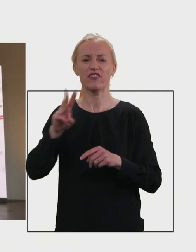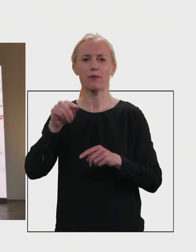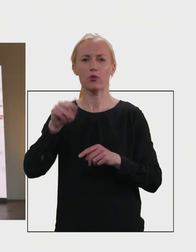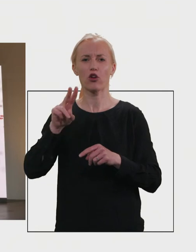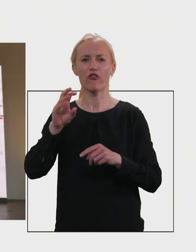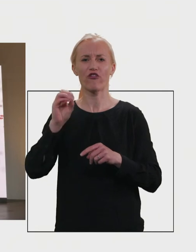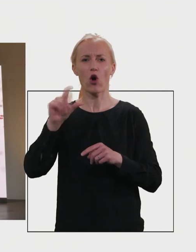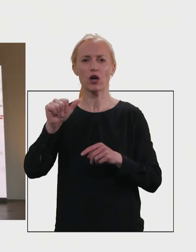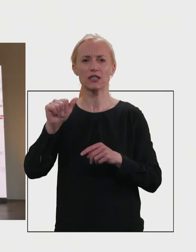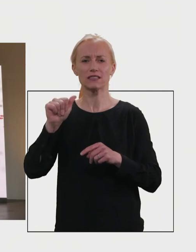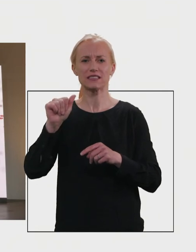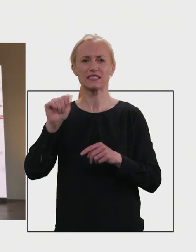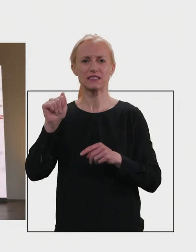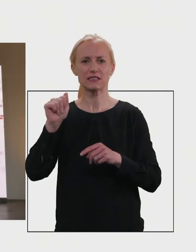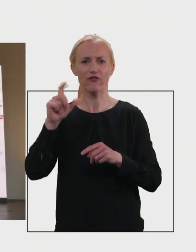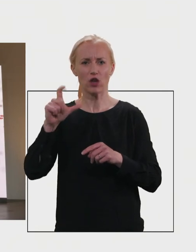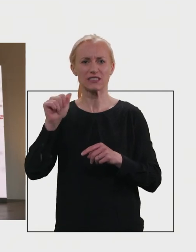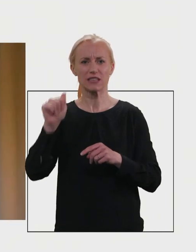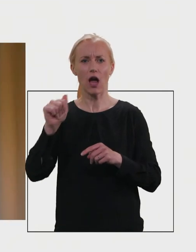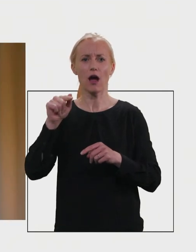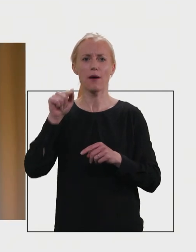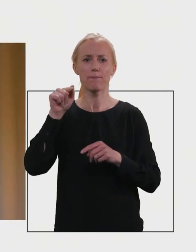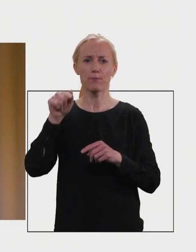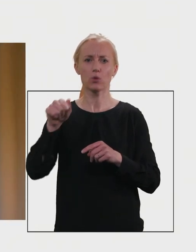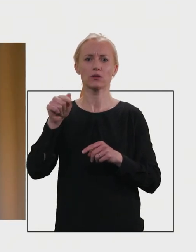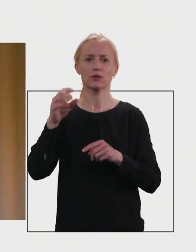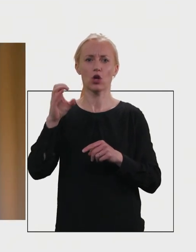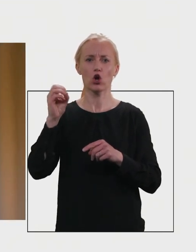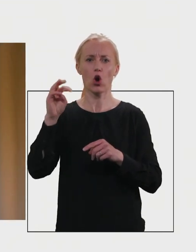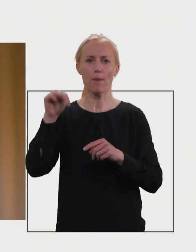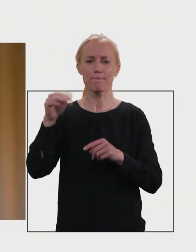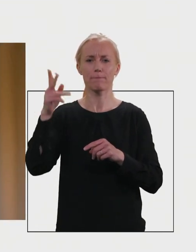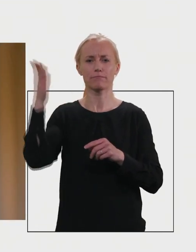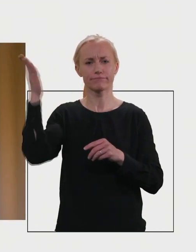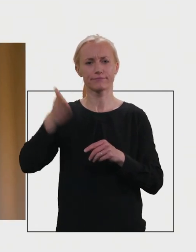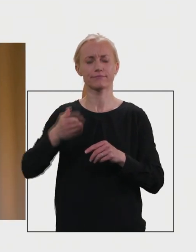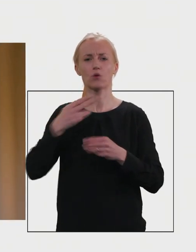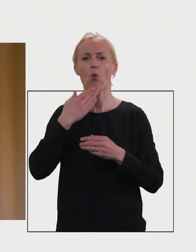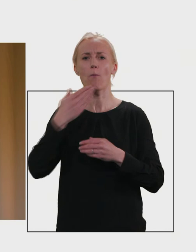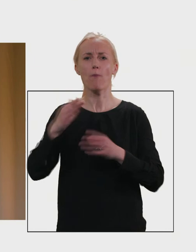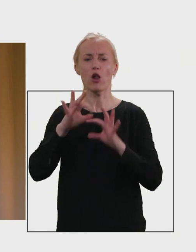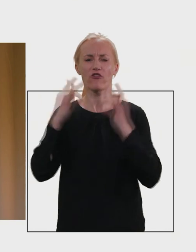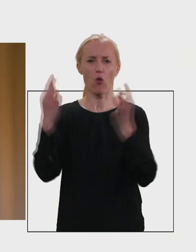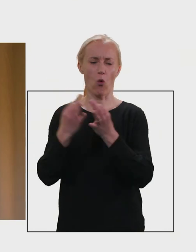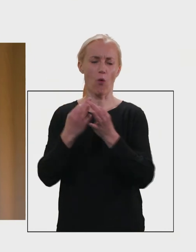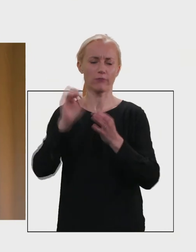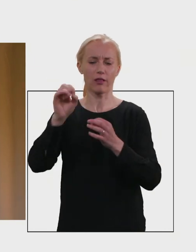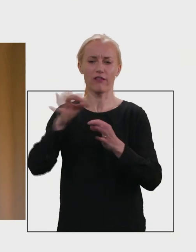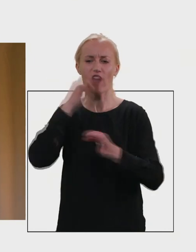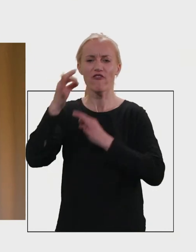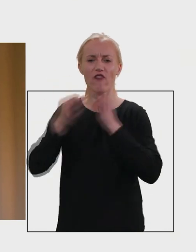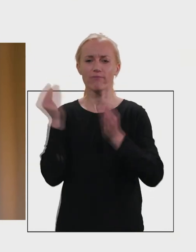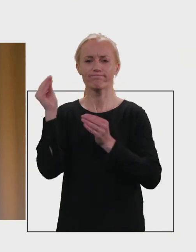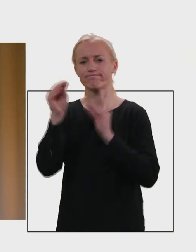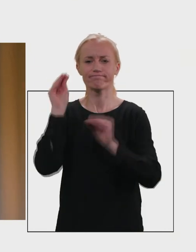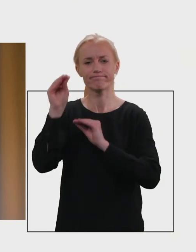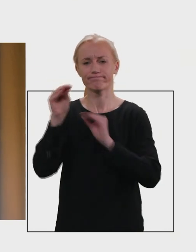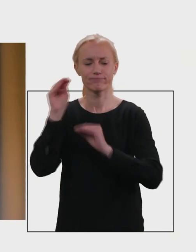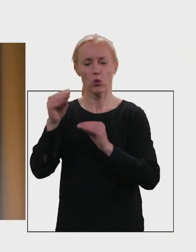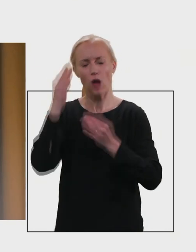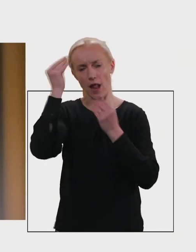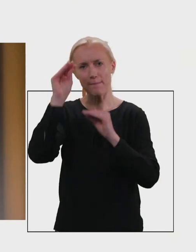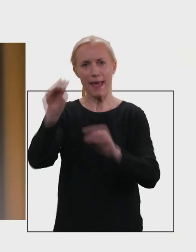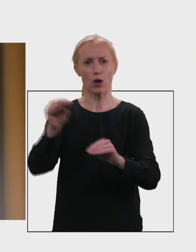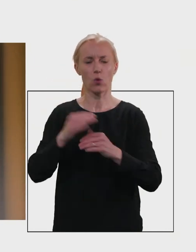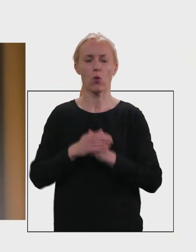www.voxer.com/Humboldt-Forum. Also da könnt ihr natürlich die ganzen Fragen stellen, die ihr habt und natürlich auch die Anmerkungen, sofern es keine Fragen sind. Oder